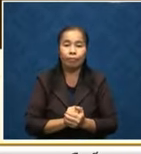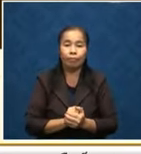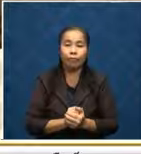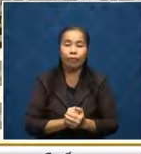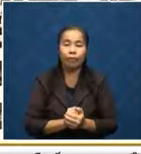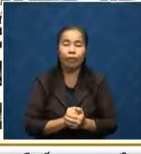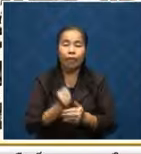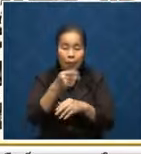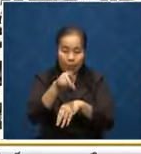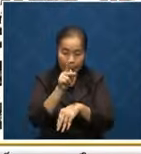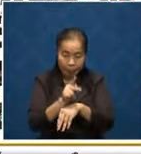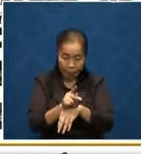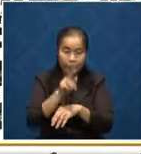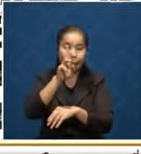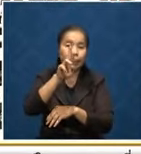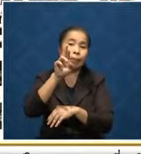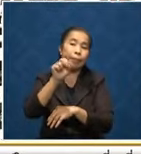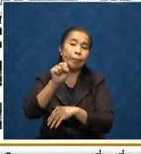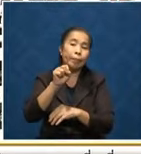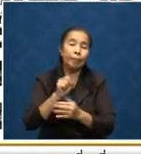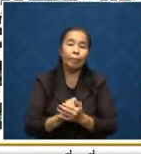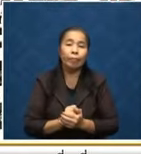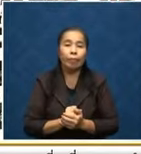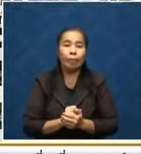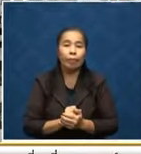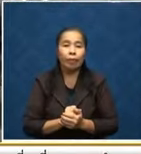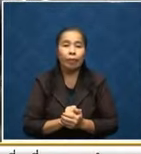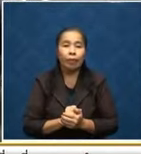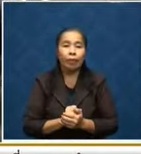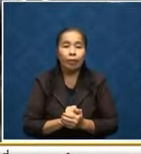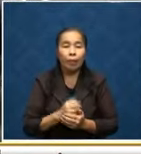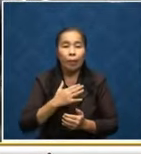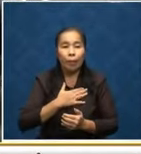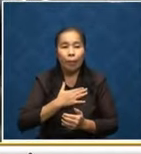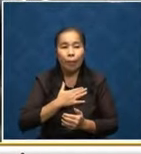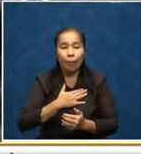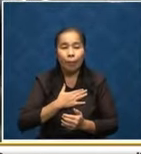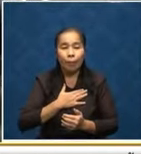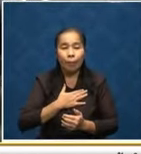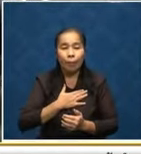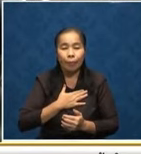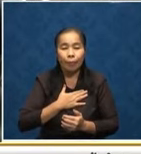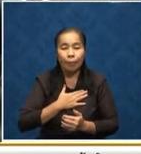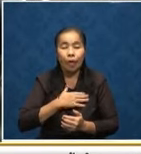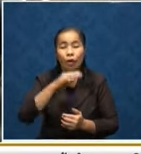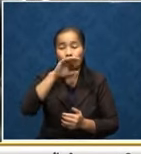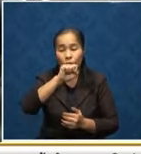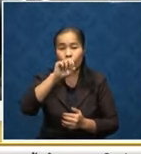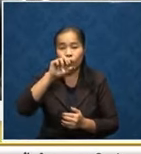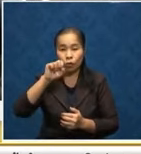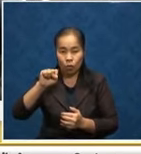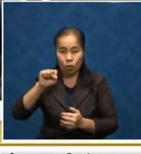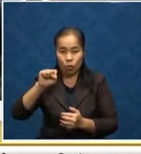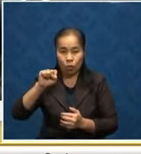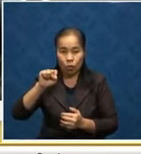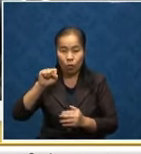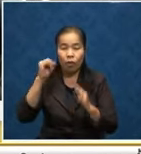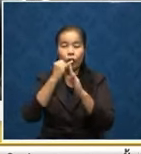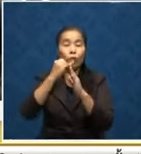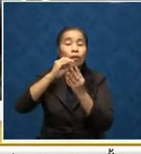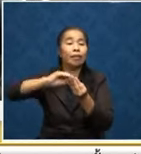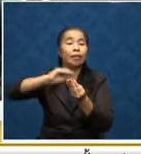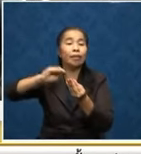กับเรียนท่านประธานสภาผู้แทนราษฎรที่เคารพกับผมอัตกรศิริรัตยากรส.ส.จังหวัดฉะเชิงเท